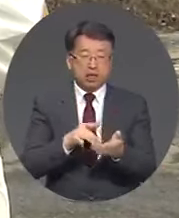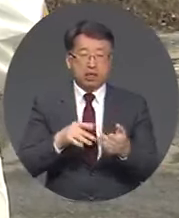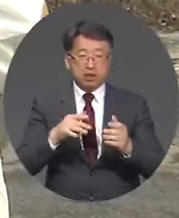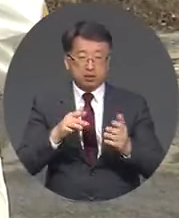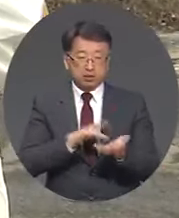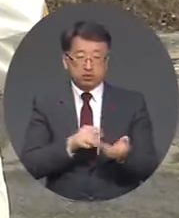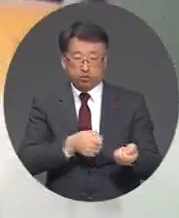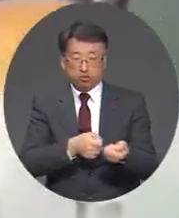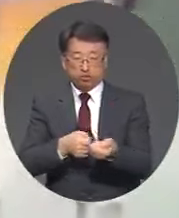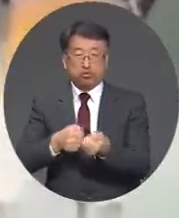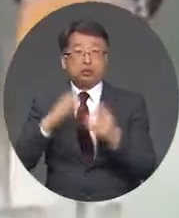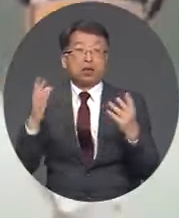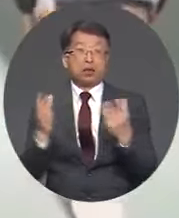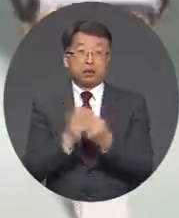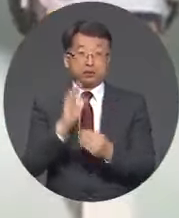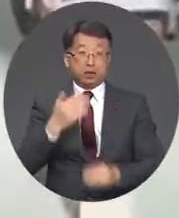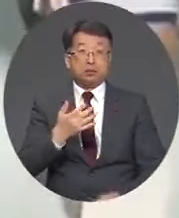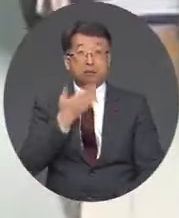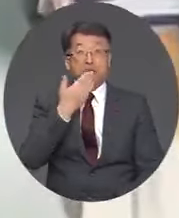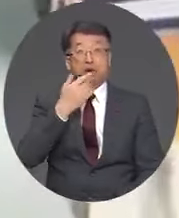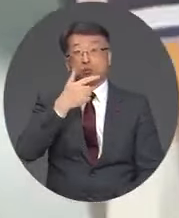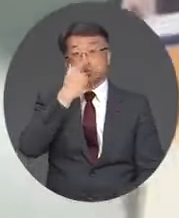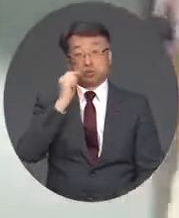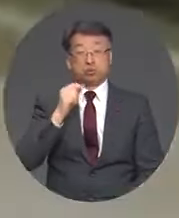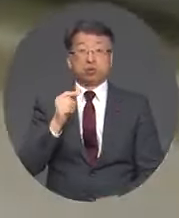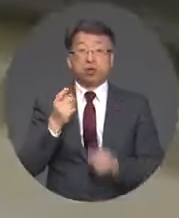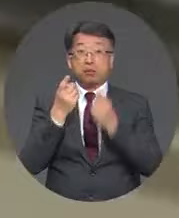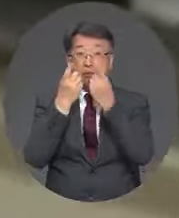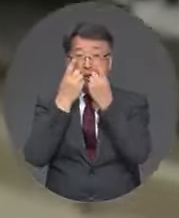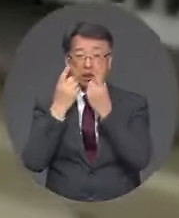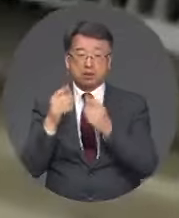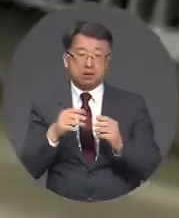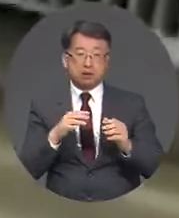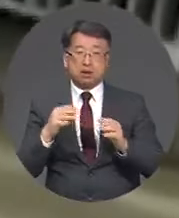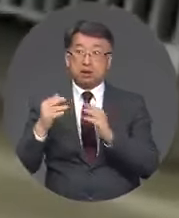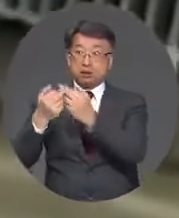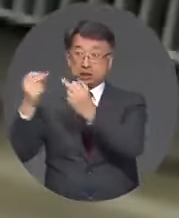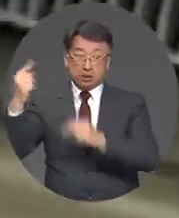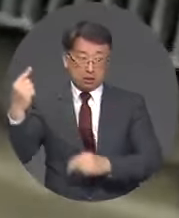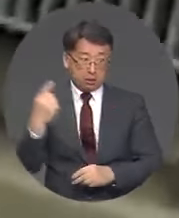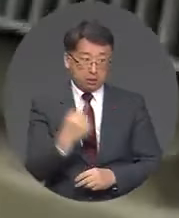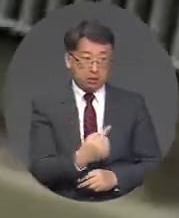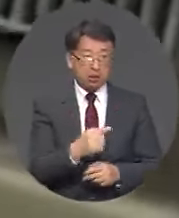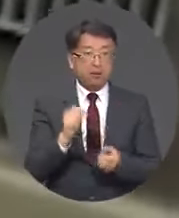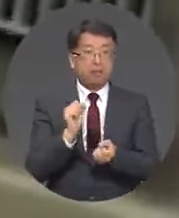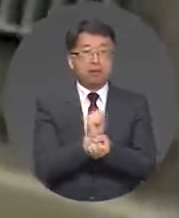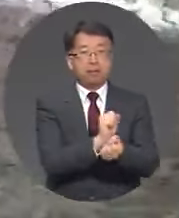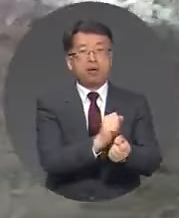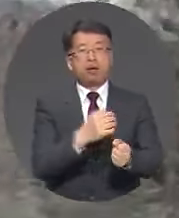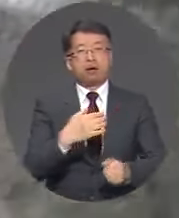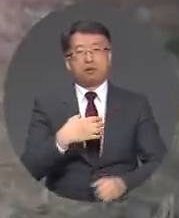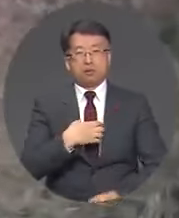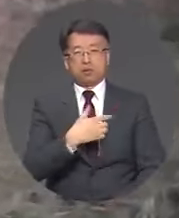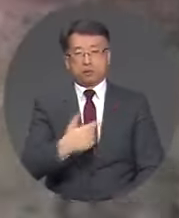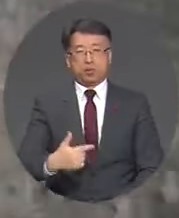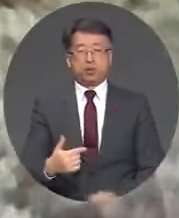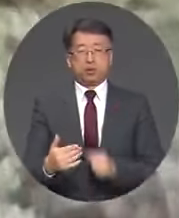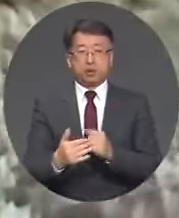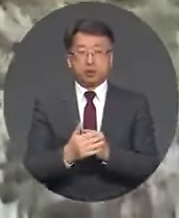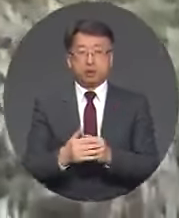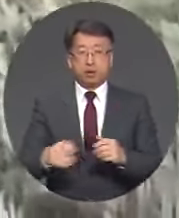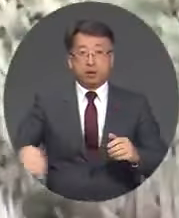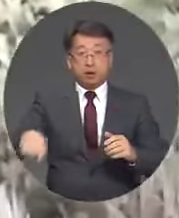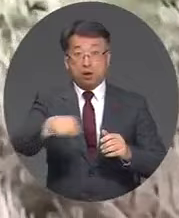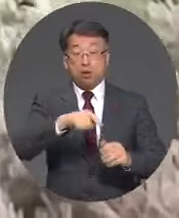소독이 완료됩니다. 먹이가 부족한 겨울철 야생 멧돼지가 민가로 내려와 바이러스를 퍼뜨릴 가능성이 큰 만큼